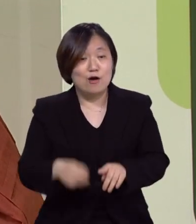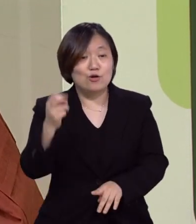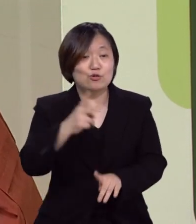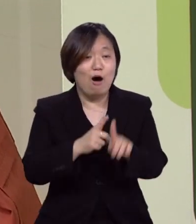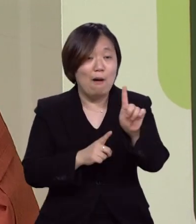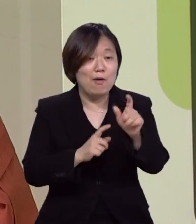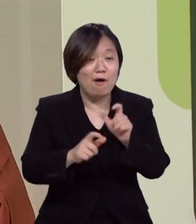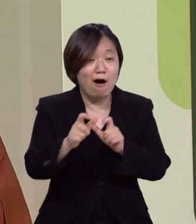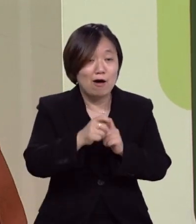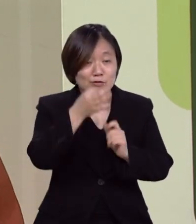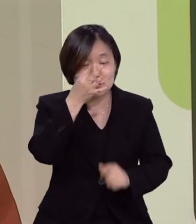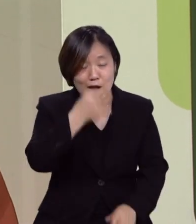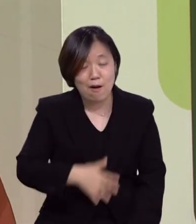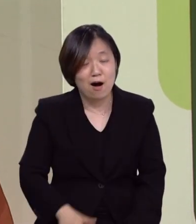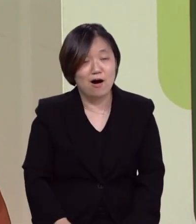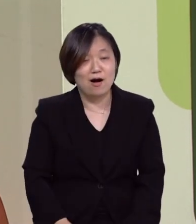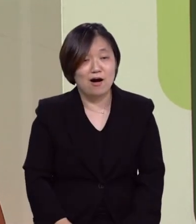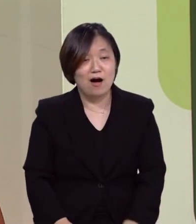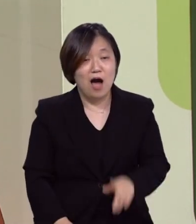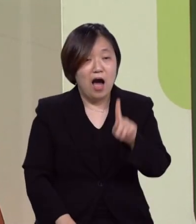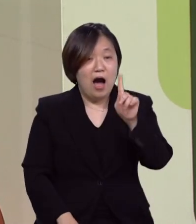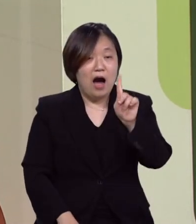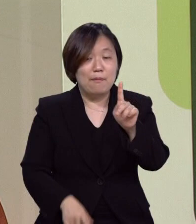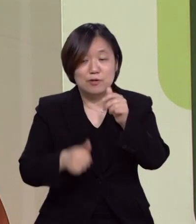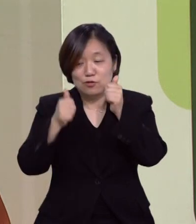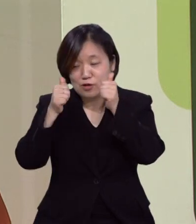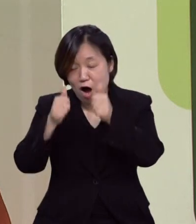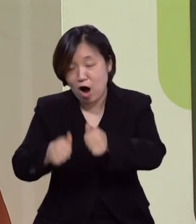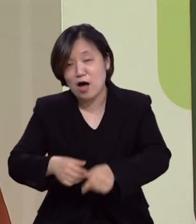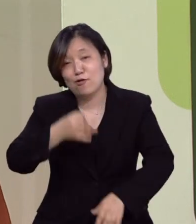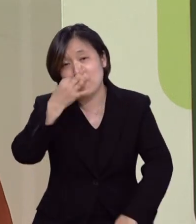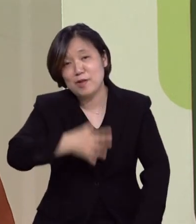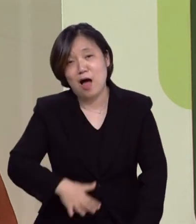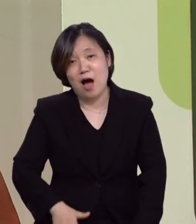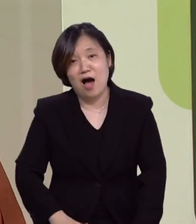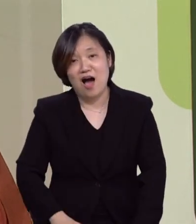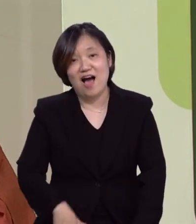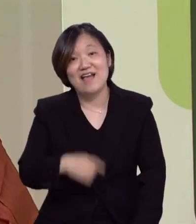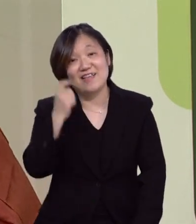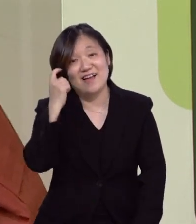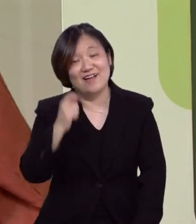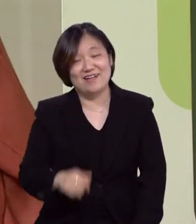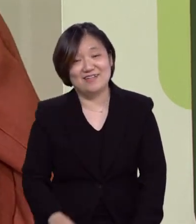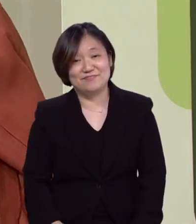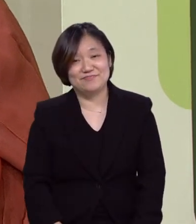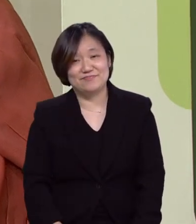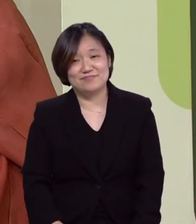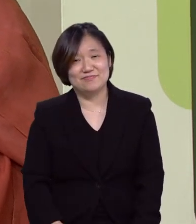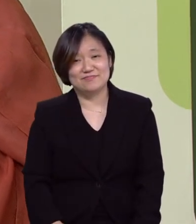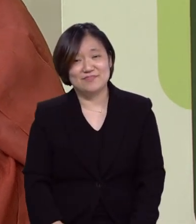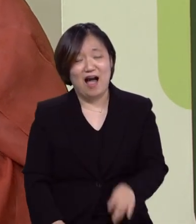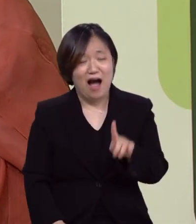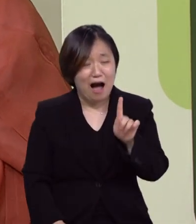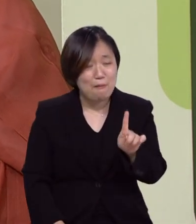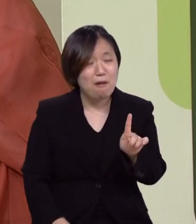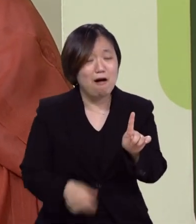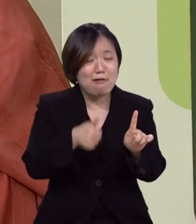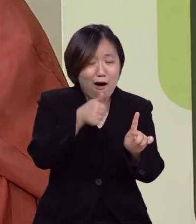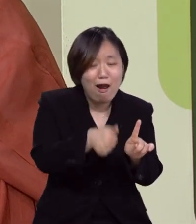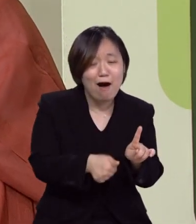절 한번 하고 하면서 이러다 내가 죽지 이러다 내가 죽는다 그러면서 또 겨우 몸 한번 이렇게고